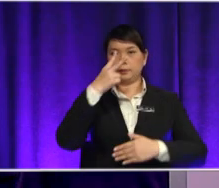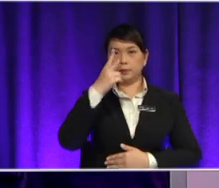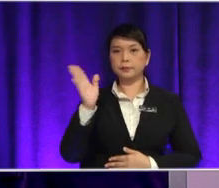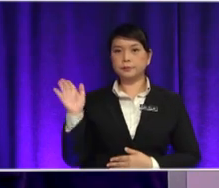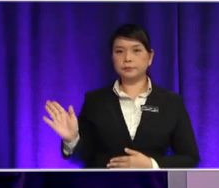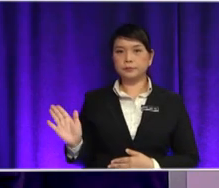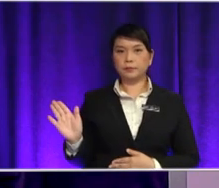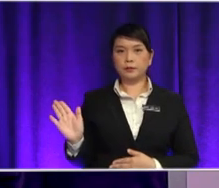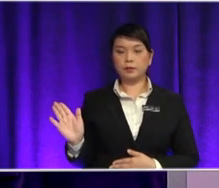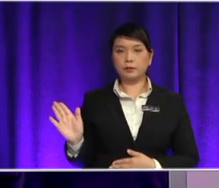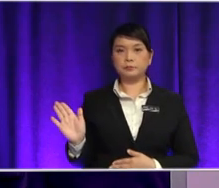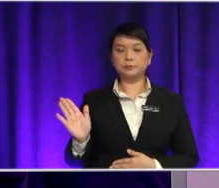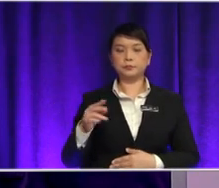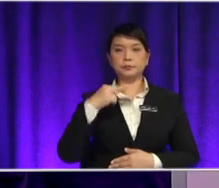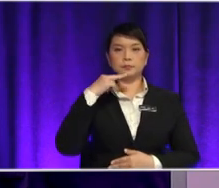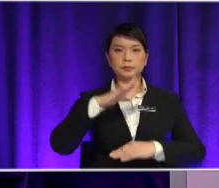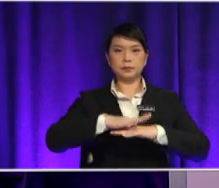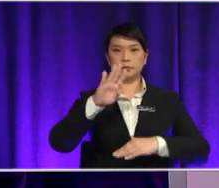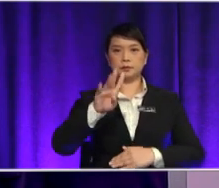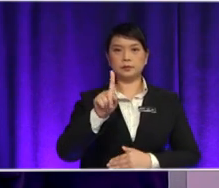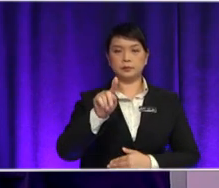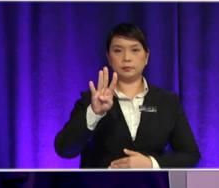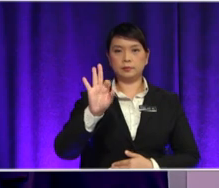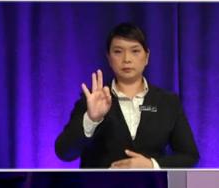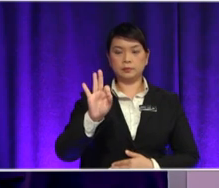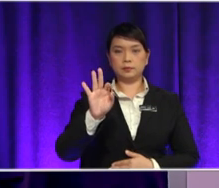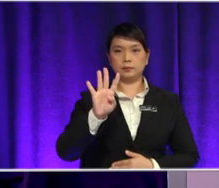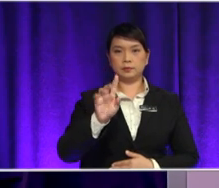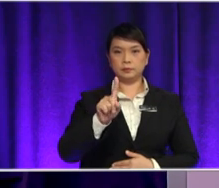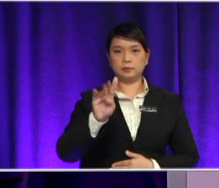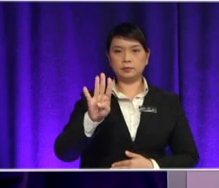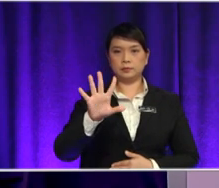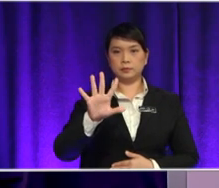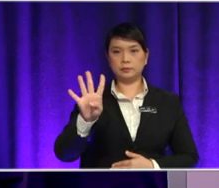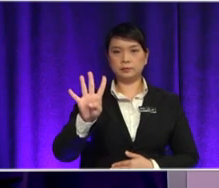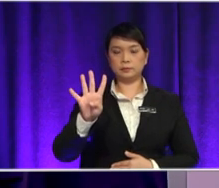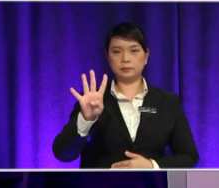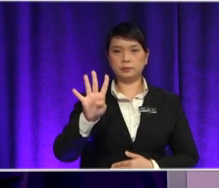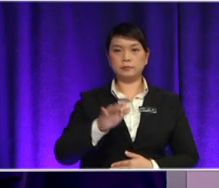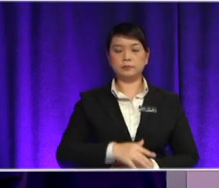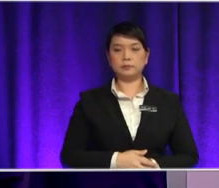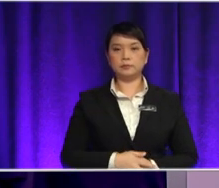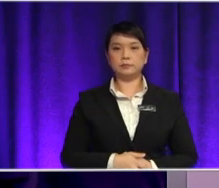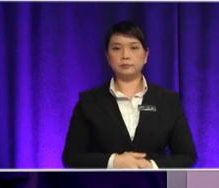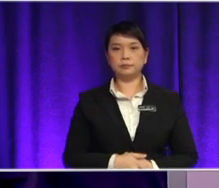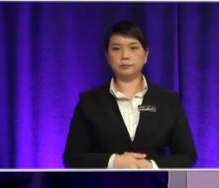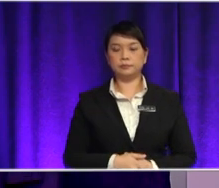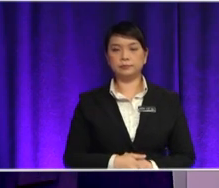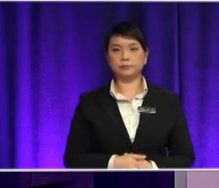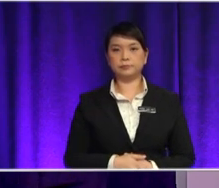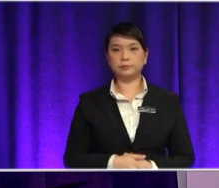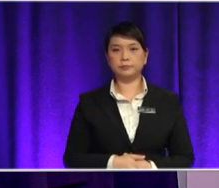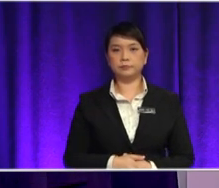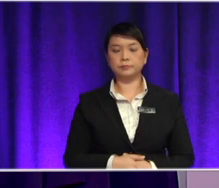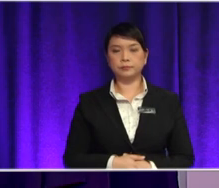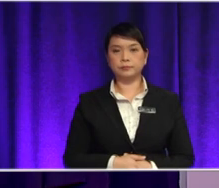adalah 149, 154, 159, 164,